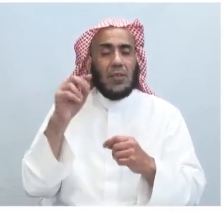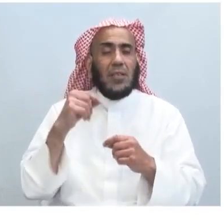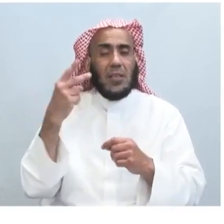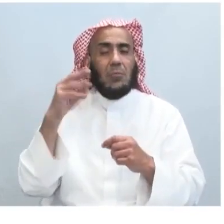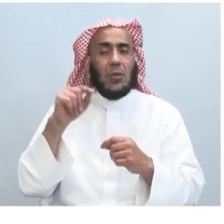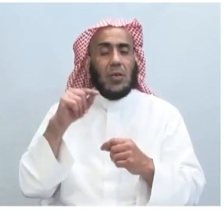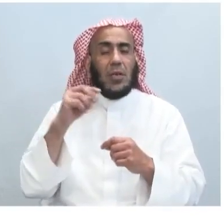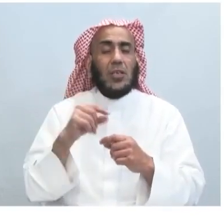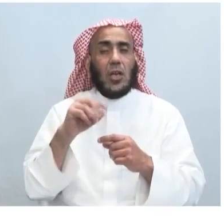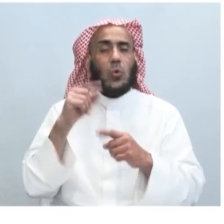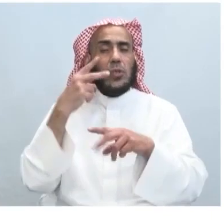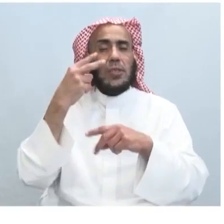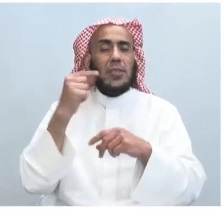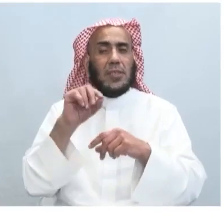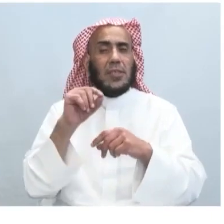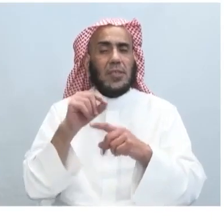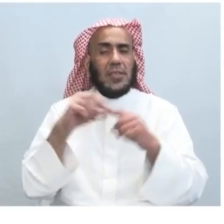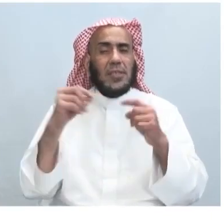10 اس سالب